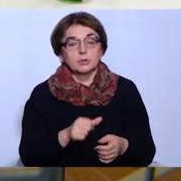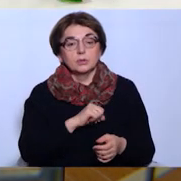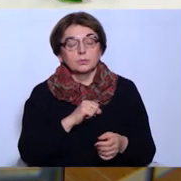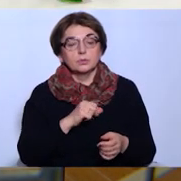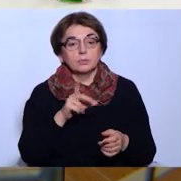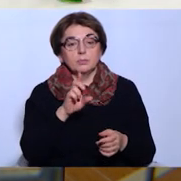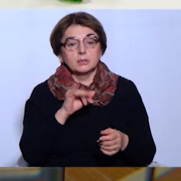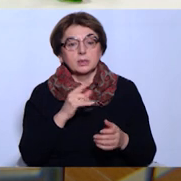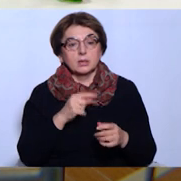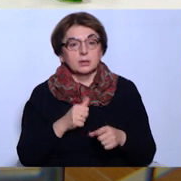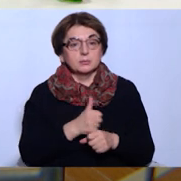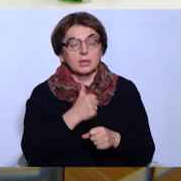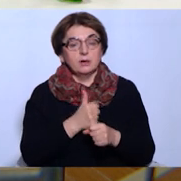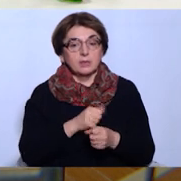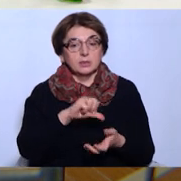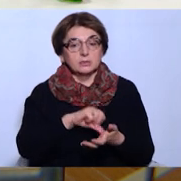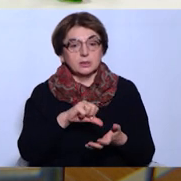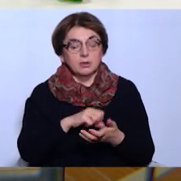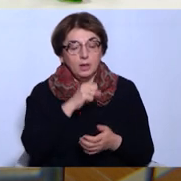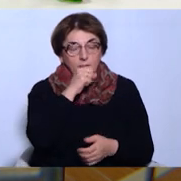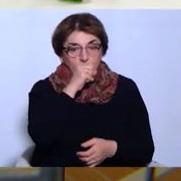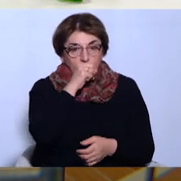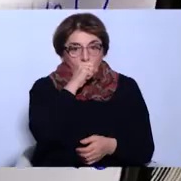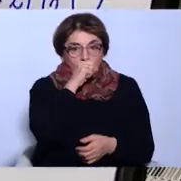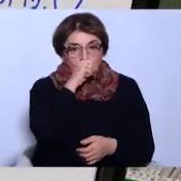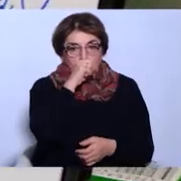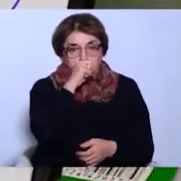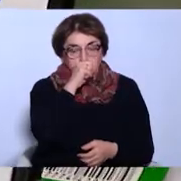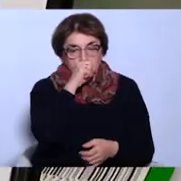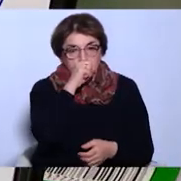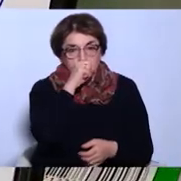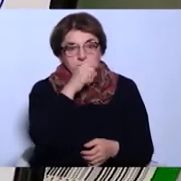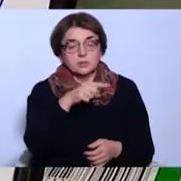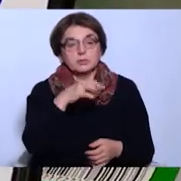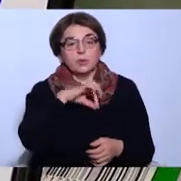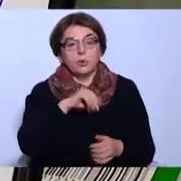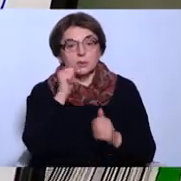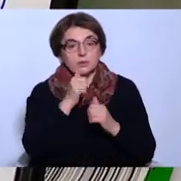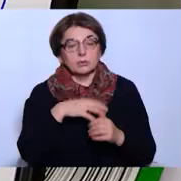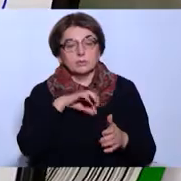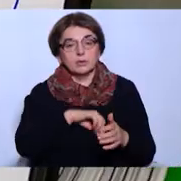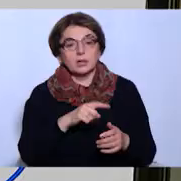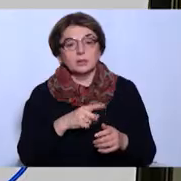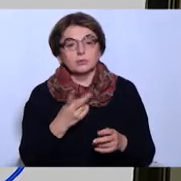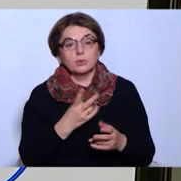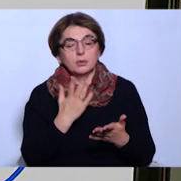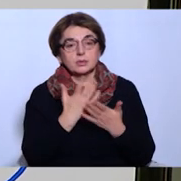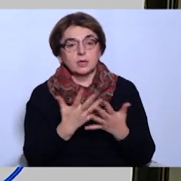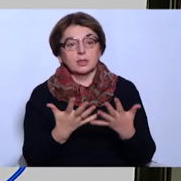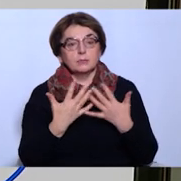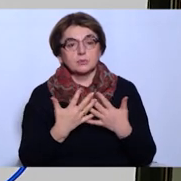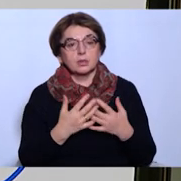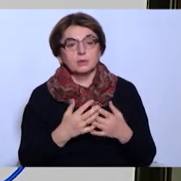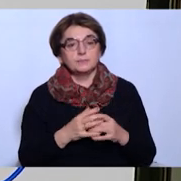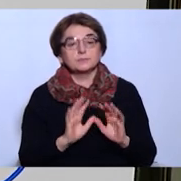ბუნებრივი აირის ერთ-ერთი მთავარი შემადგენელი ნაწილი და თქვენ ყოველდღიურად იყენებთ ამ რეაქციას, რაც ფლიპჩარტზეა გამოსახული.